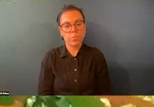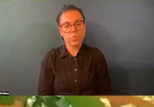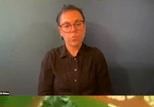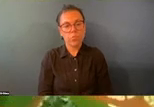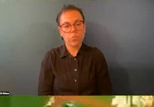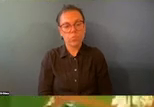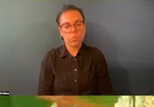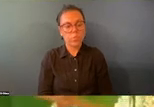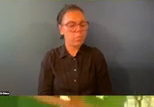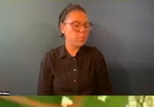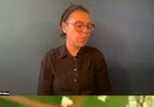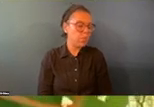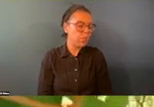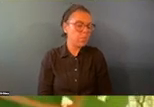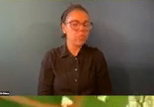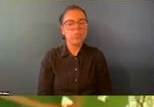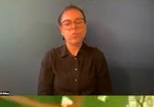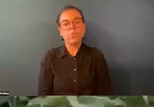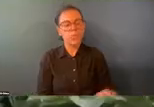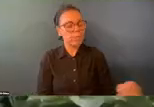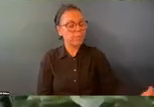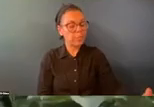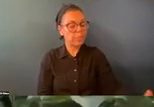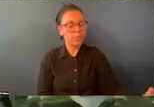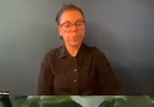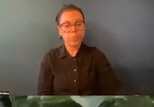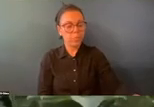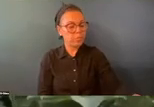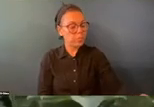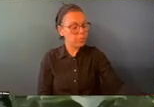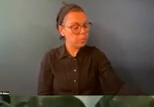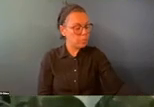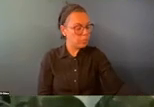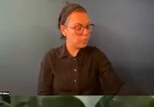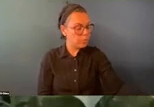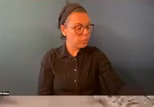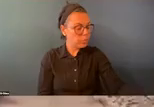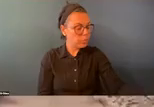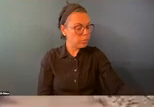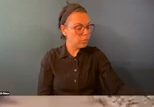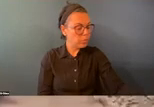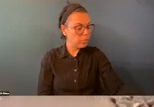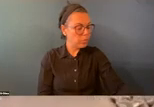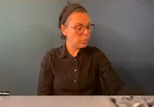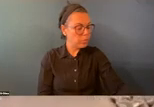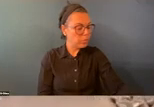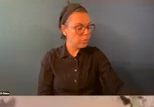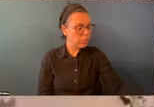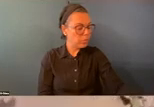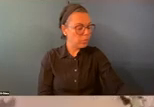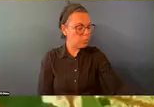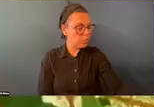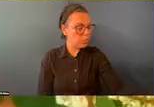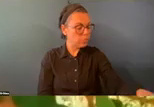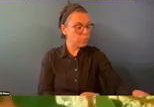سال در یک روز چیه بسیار حشرات کرده است همین زمین رو. میخوای ما حرکت کرده استودنتی سال به سال بیشتر کنیم